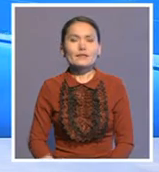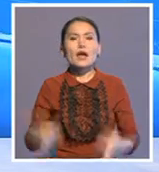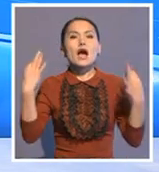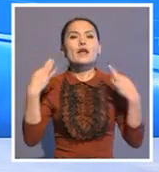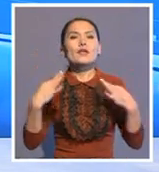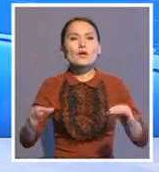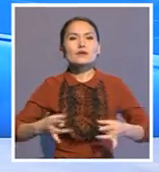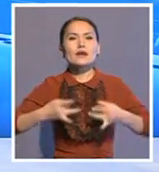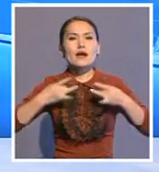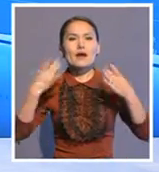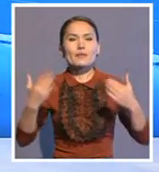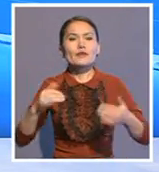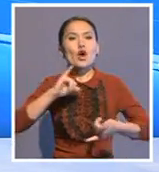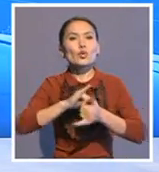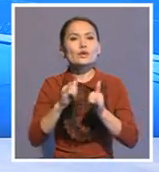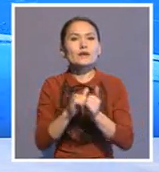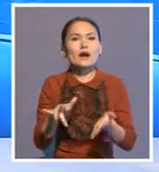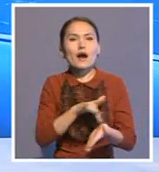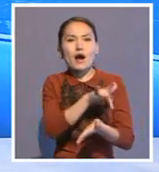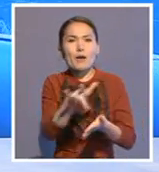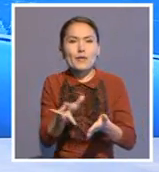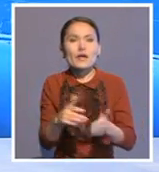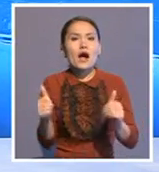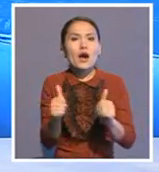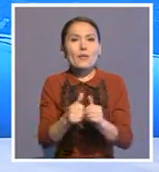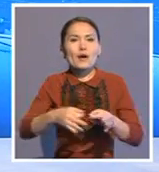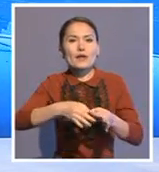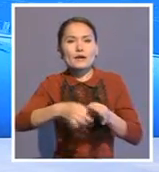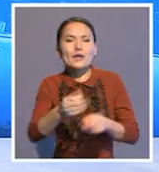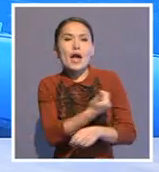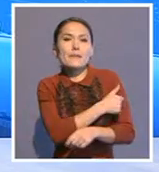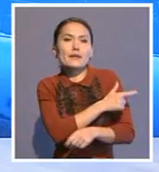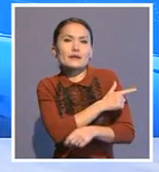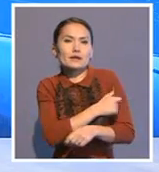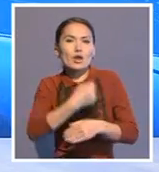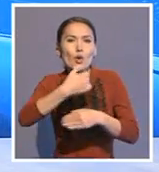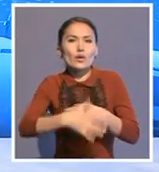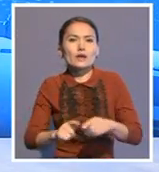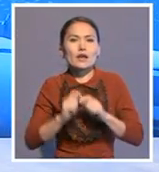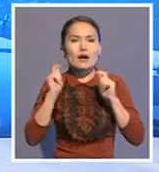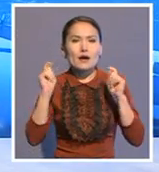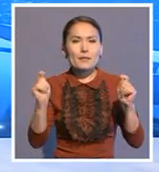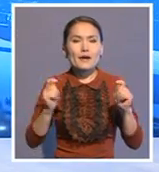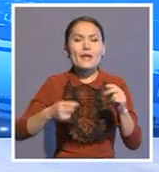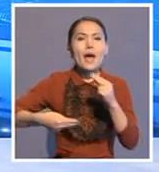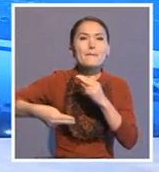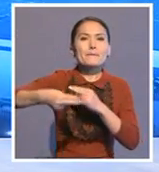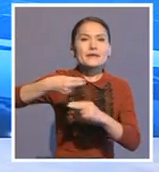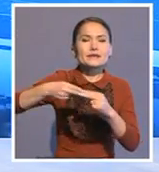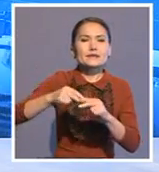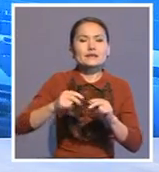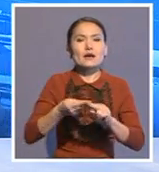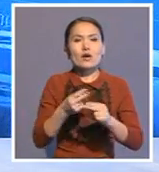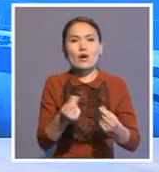Тәуелсіздік мерекесі қарсаңында Өскемен қаласының іргесіндегі жаңа Согра кентінде медициналық орталық ашылды. Бұл нысан бизнестің әлеуметтік